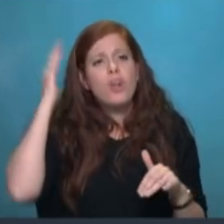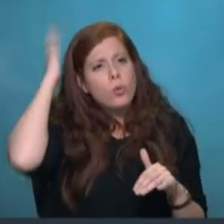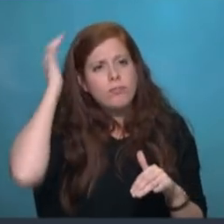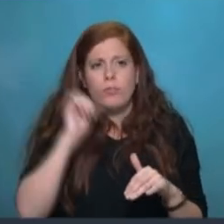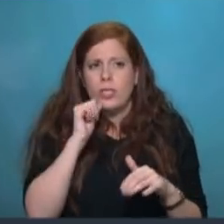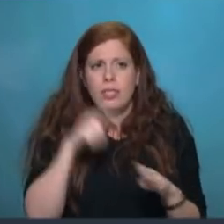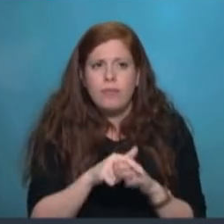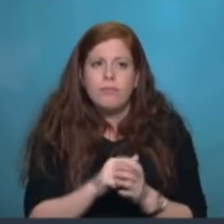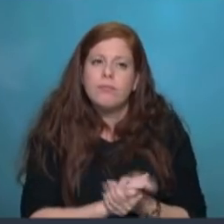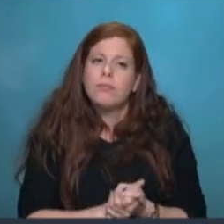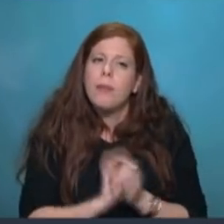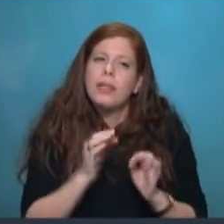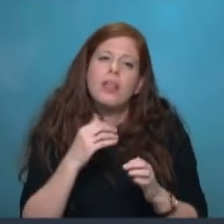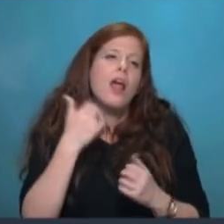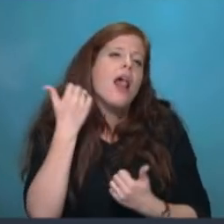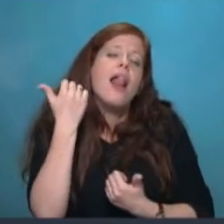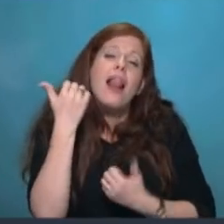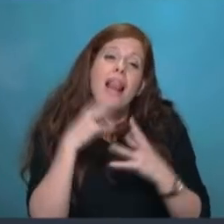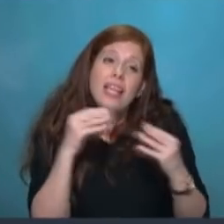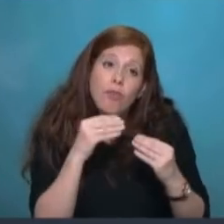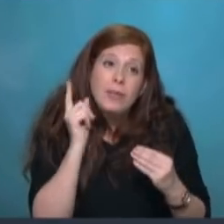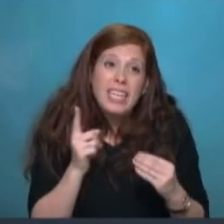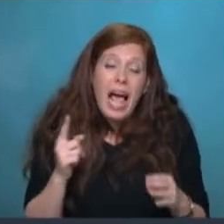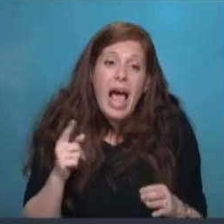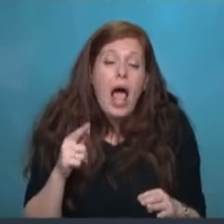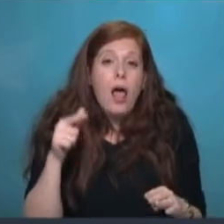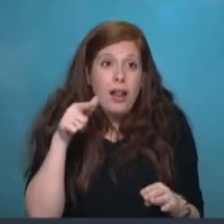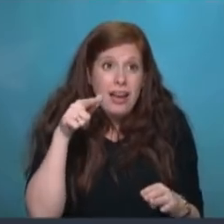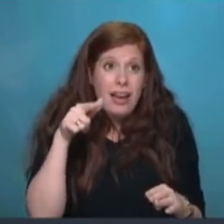have suspended him for one game, and he would have never done it again.